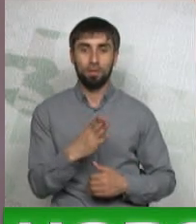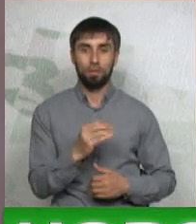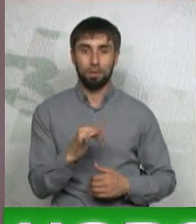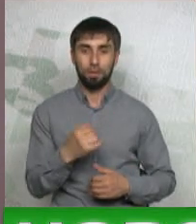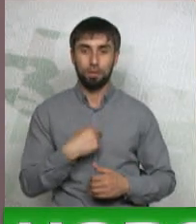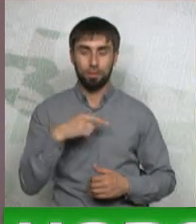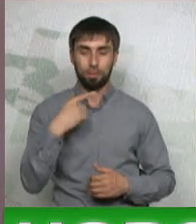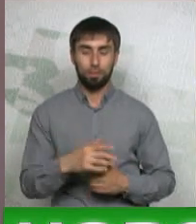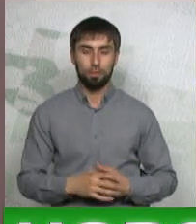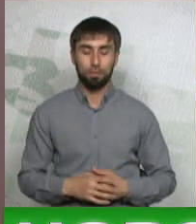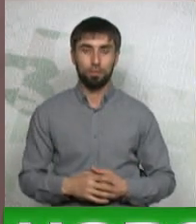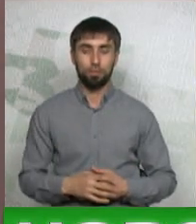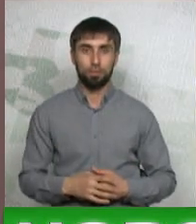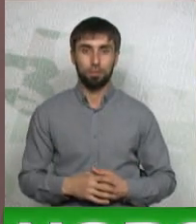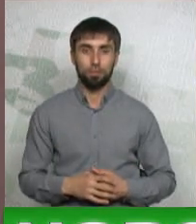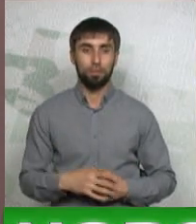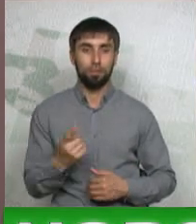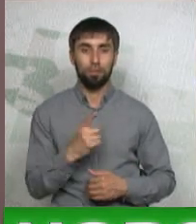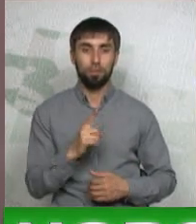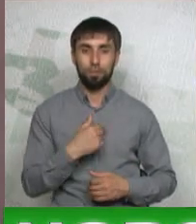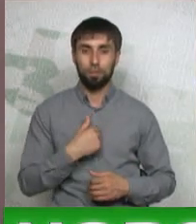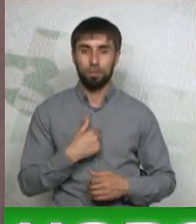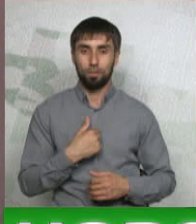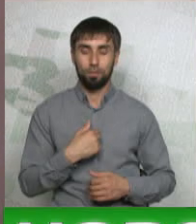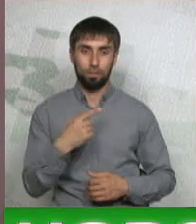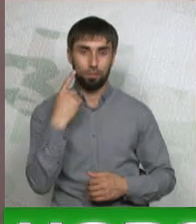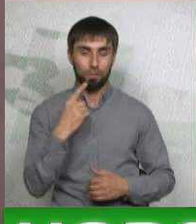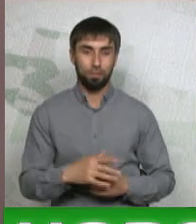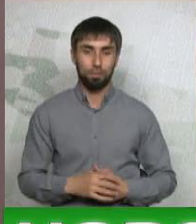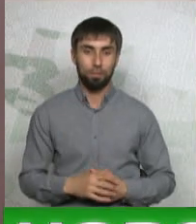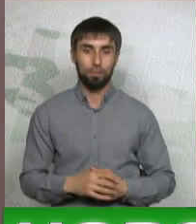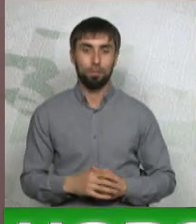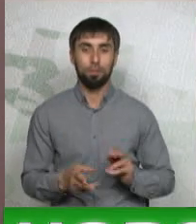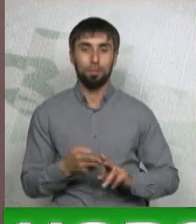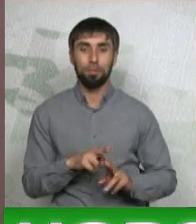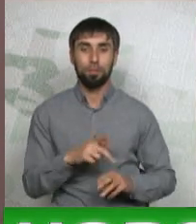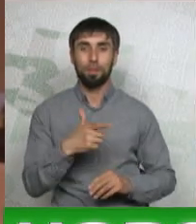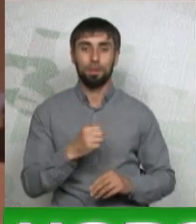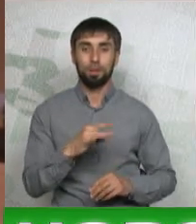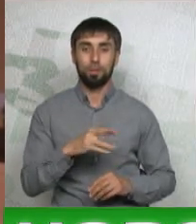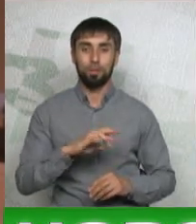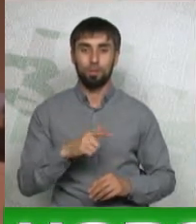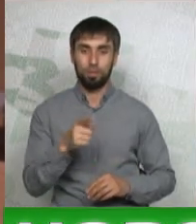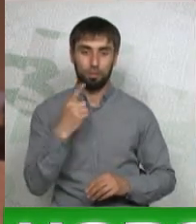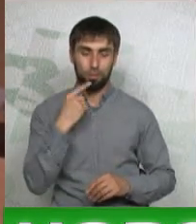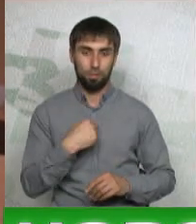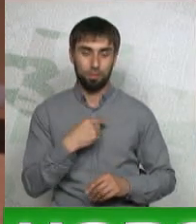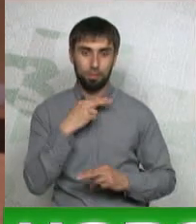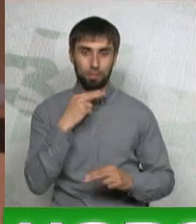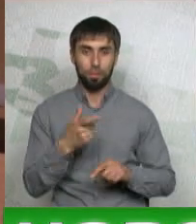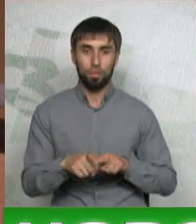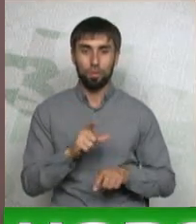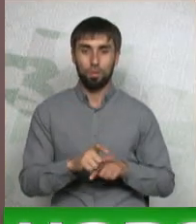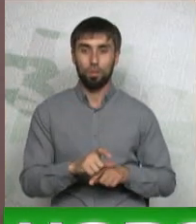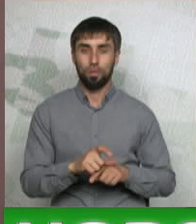я скажу. Первое, что мне упало в глаза, вот эта вот гармонь. Обратила я внимание,